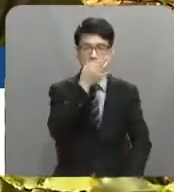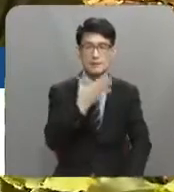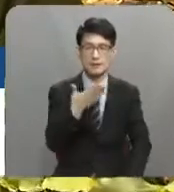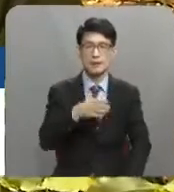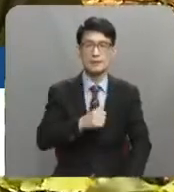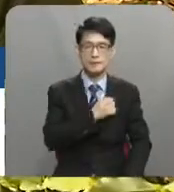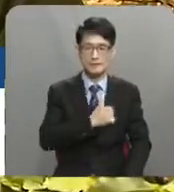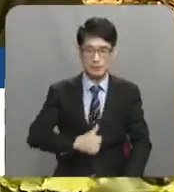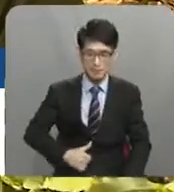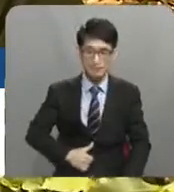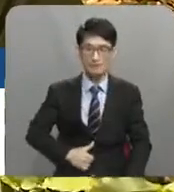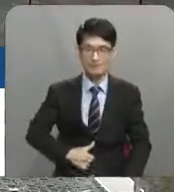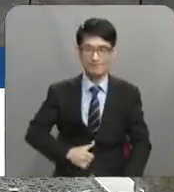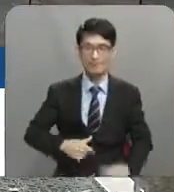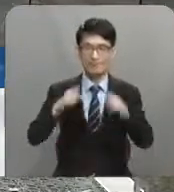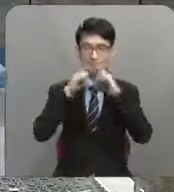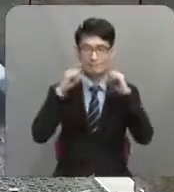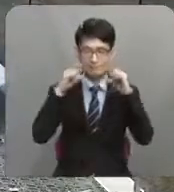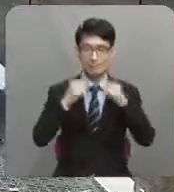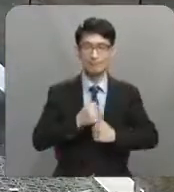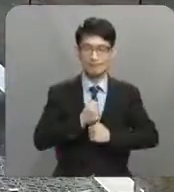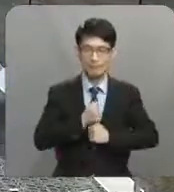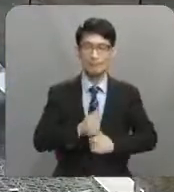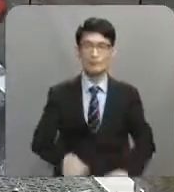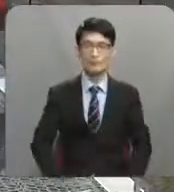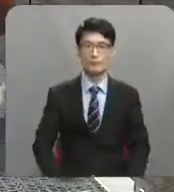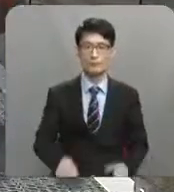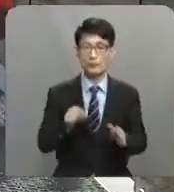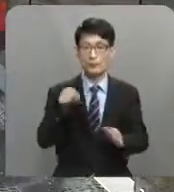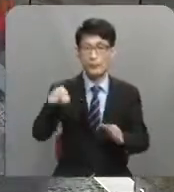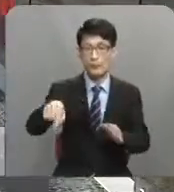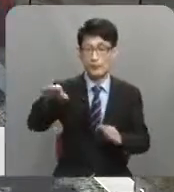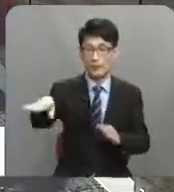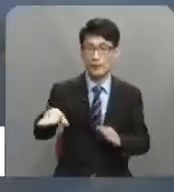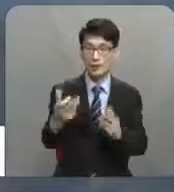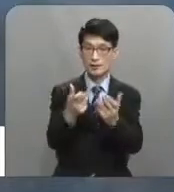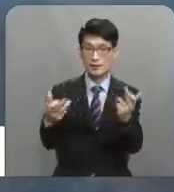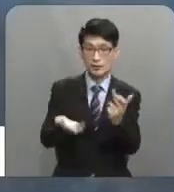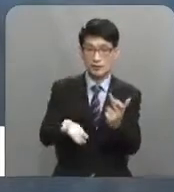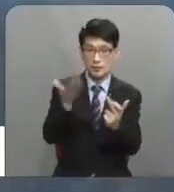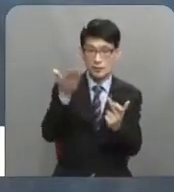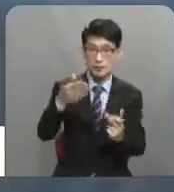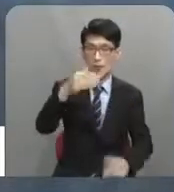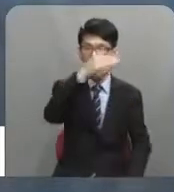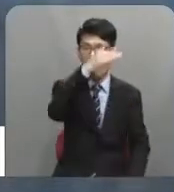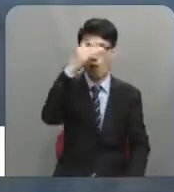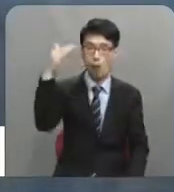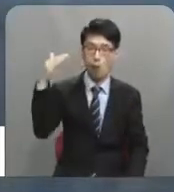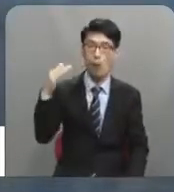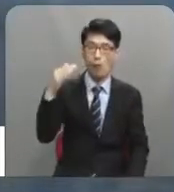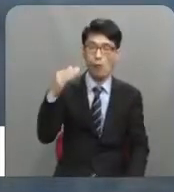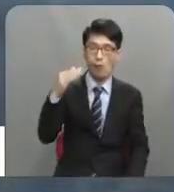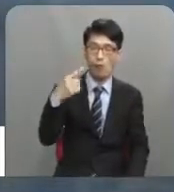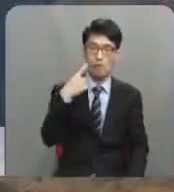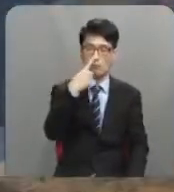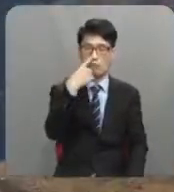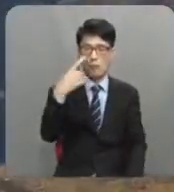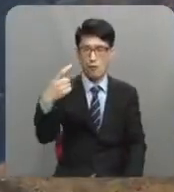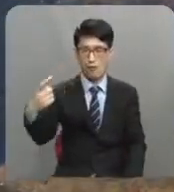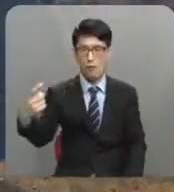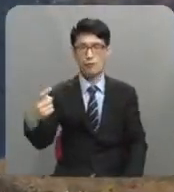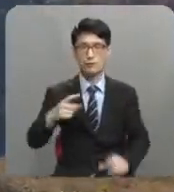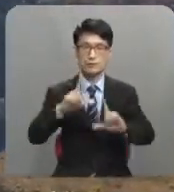이렇게 하고 있습니다. 인근 발왕산 정상에 올라 보니 알록달록한 가을산이 한눈에 내려다